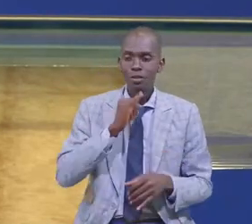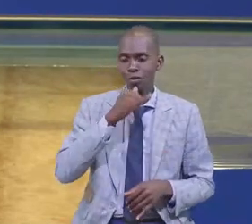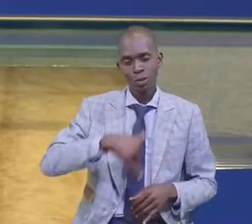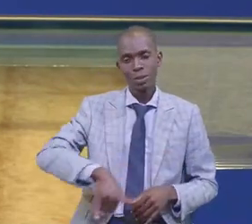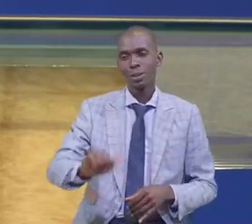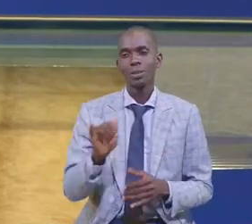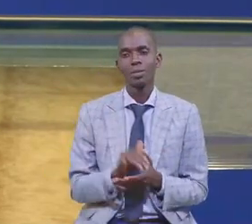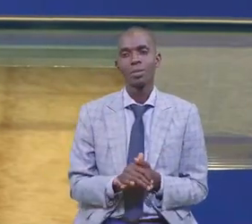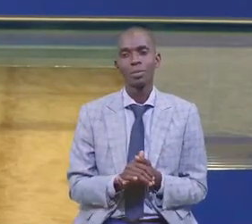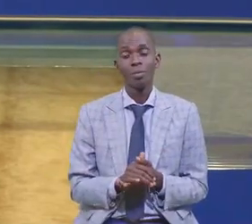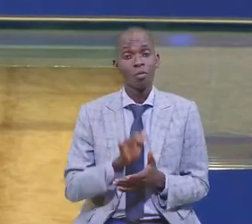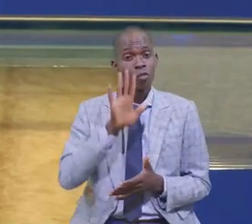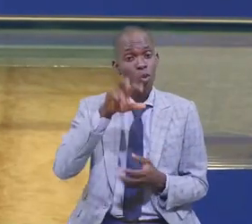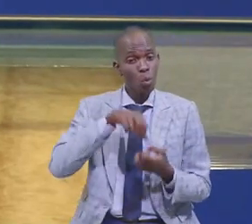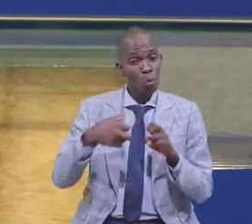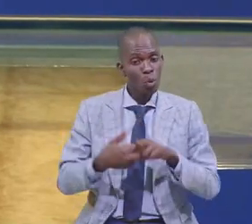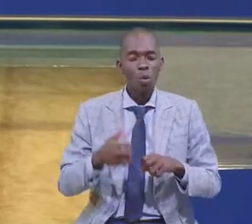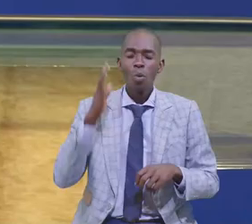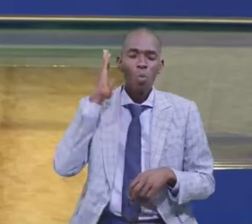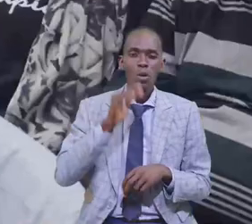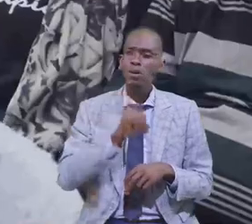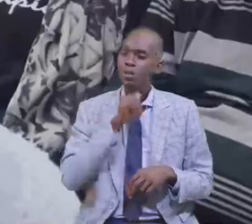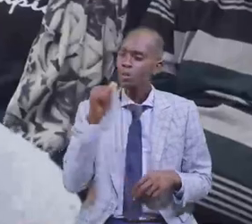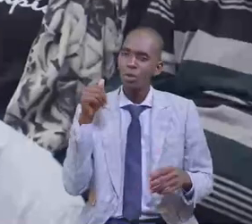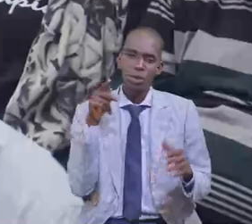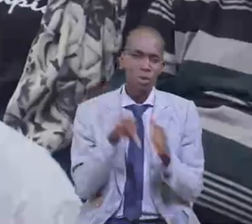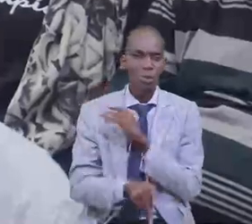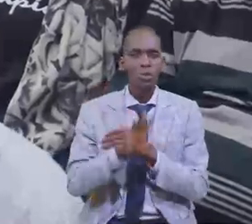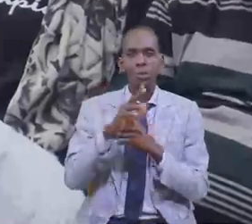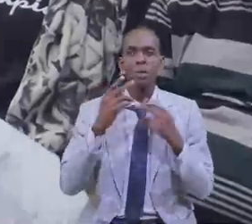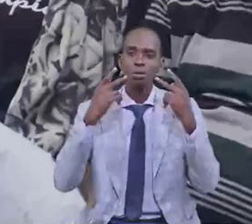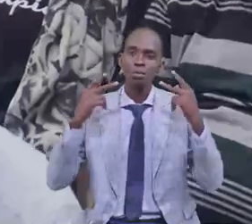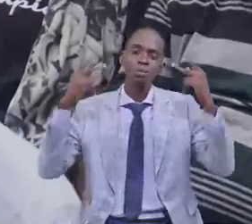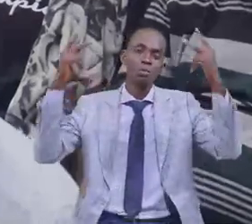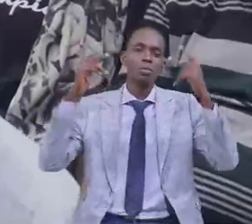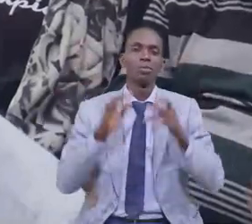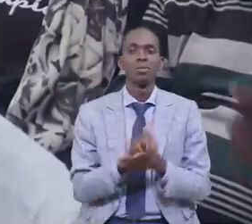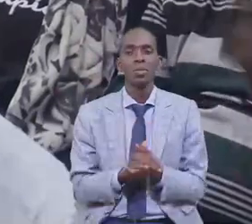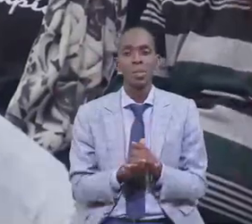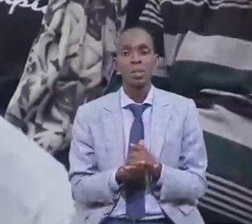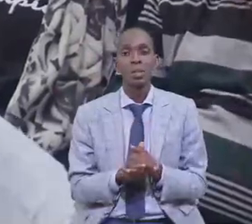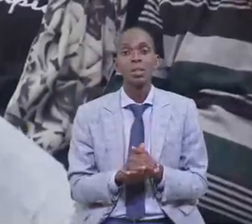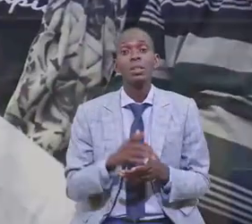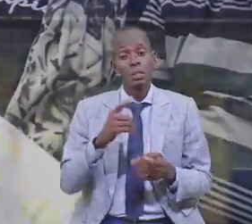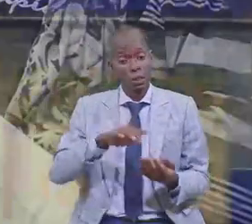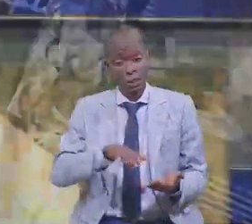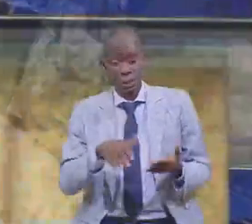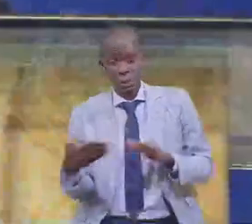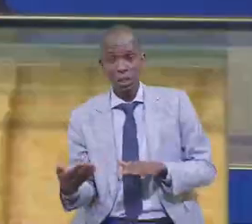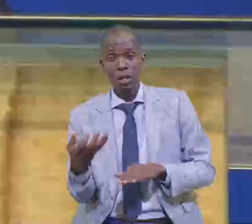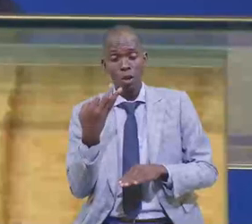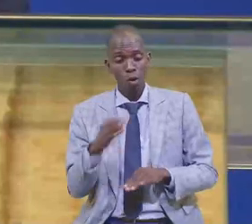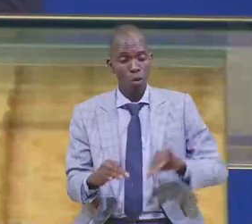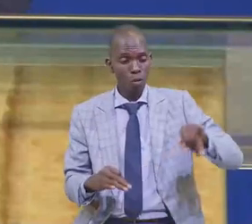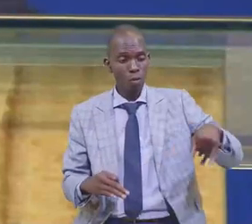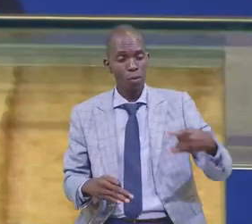pas encore venue. Le problème là ne va pas terminer votre progrès. Même la mort